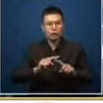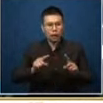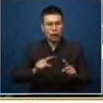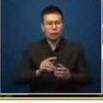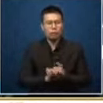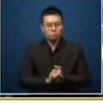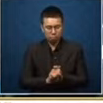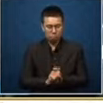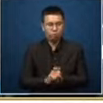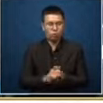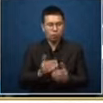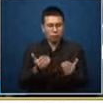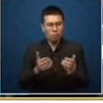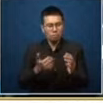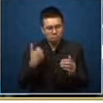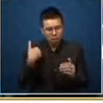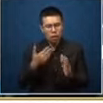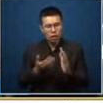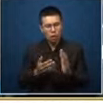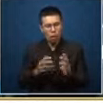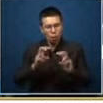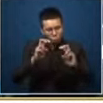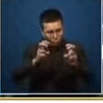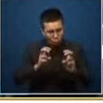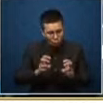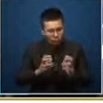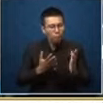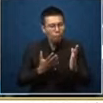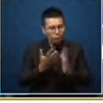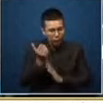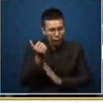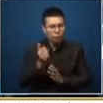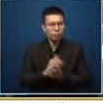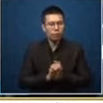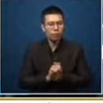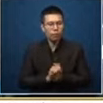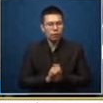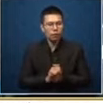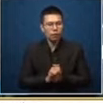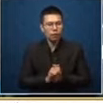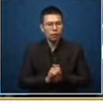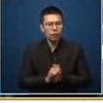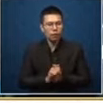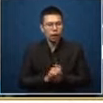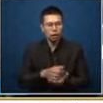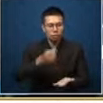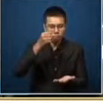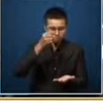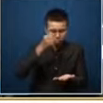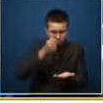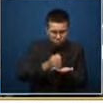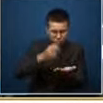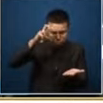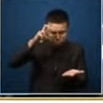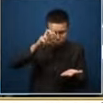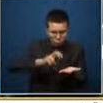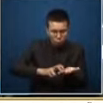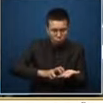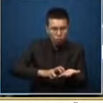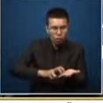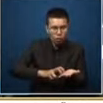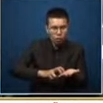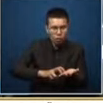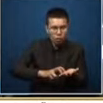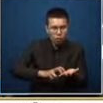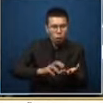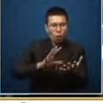วเพราะนั้นจึงได้รับการยืนยันเป็นมรดกทางวัฒนธรรมที่จับต้